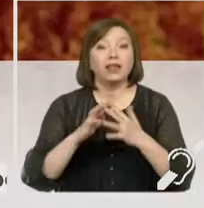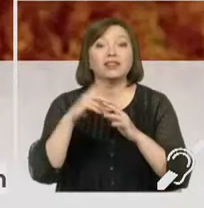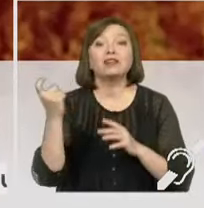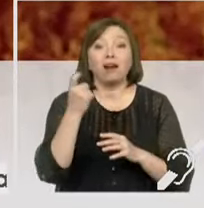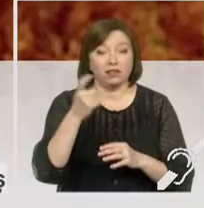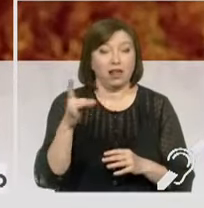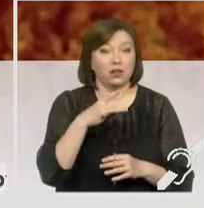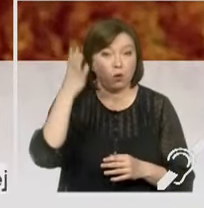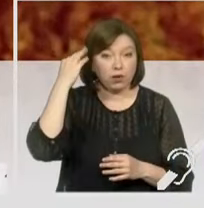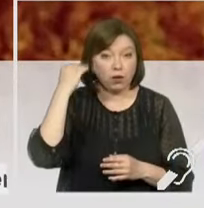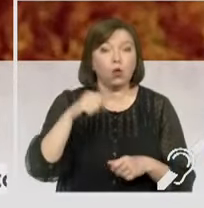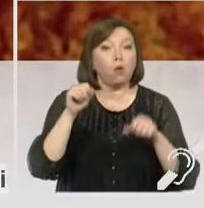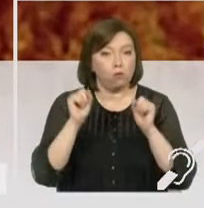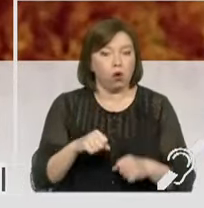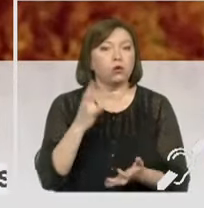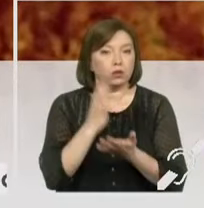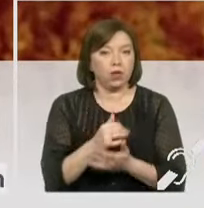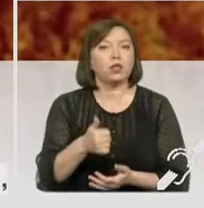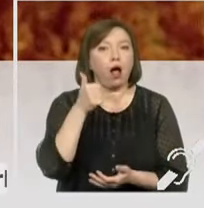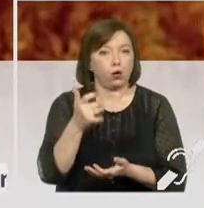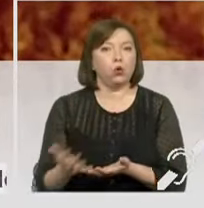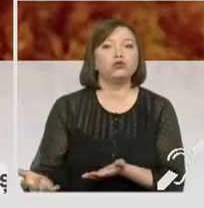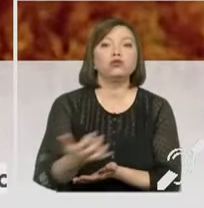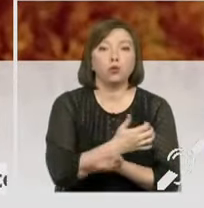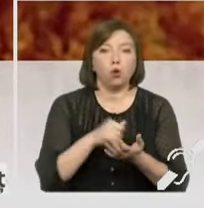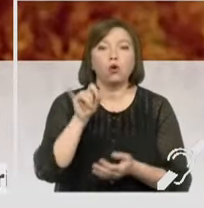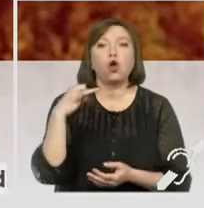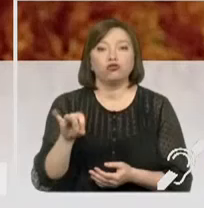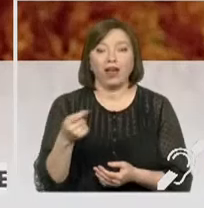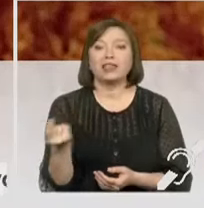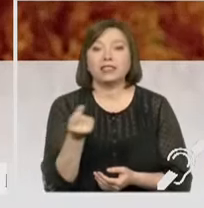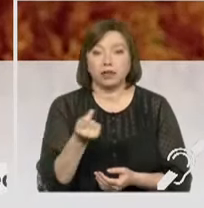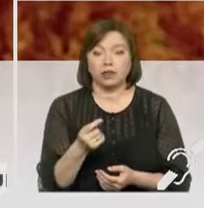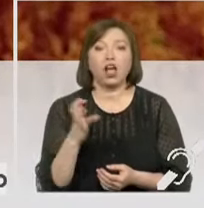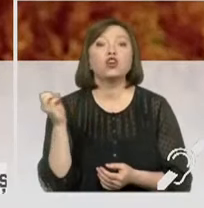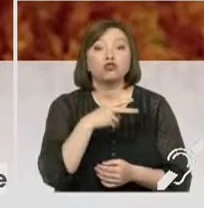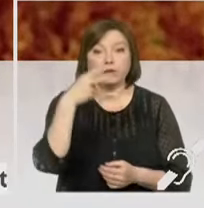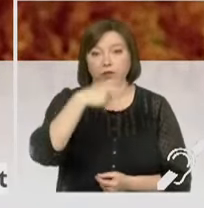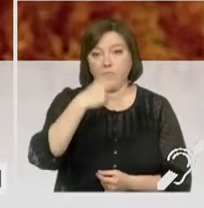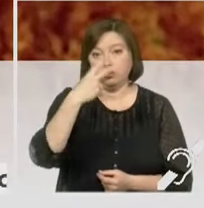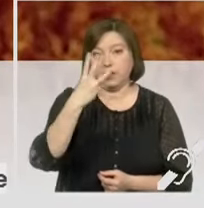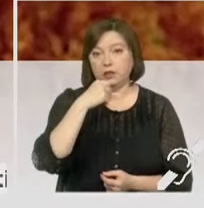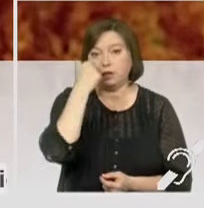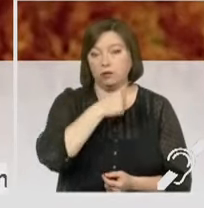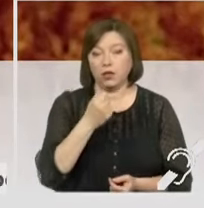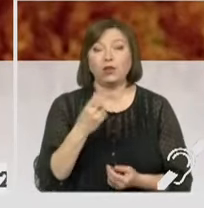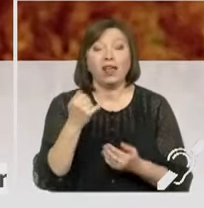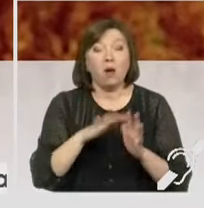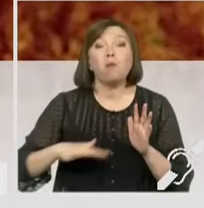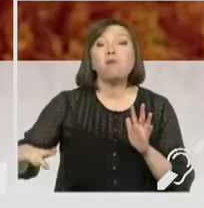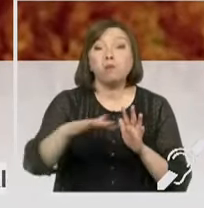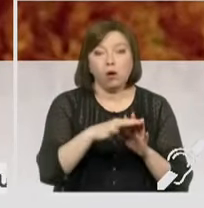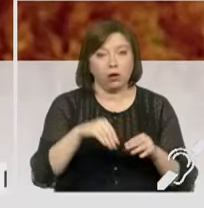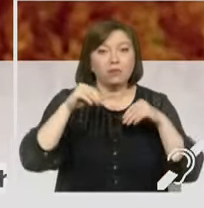Fermierii din Republica Moldova ar putea avea o recoltă de grâu mai generoasă în acest an față de 2023, deși suprafața